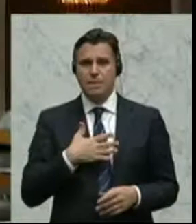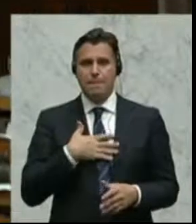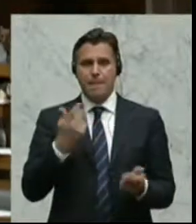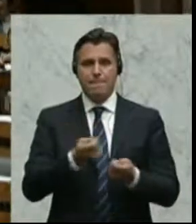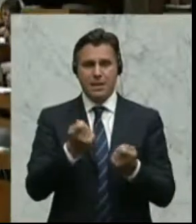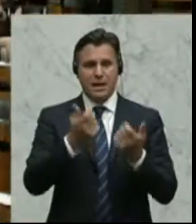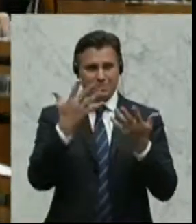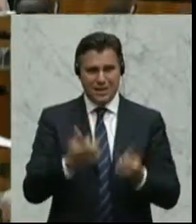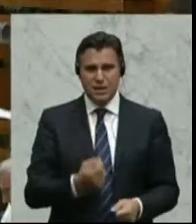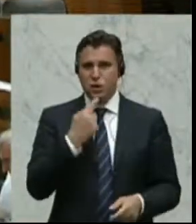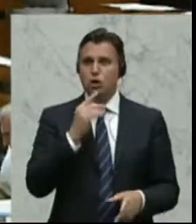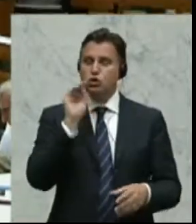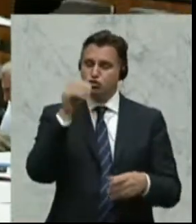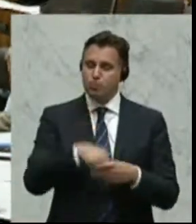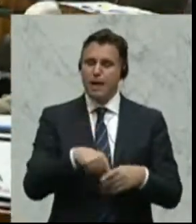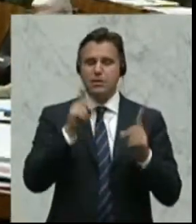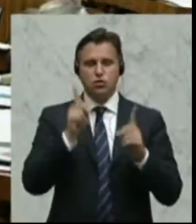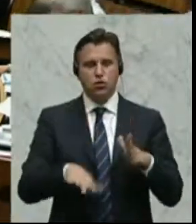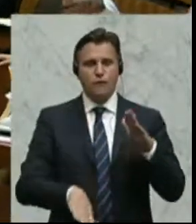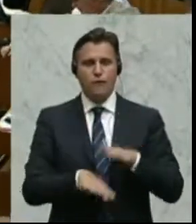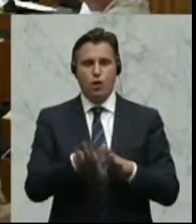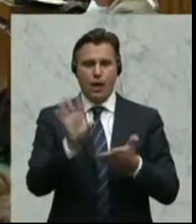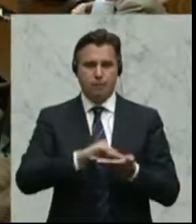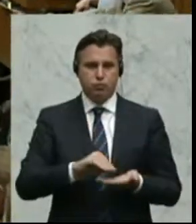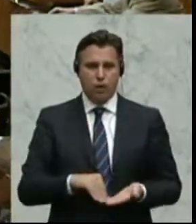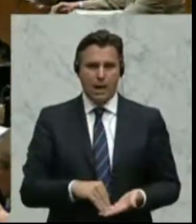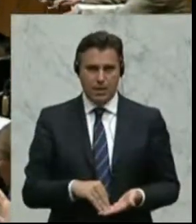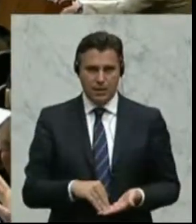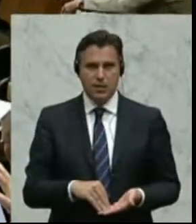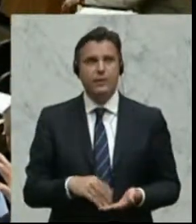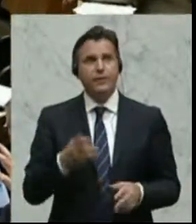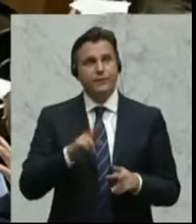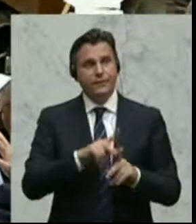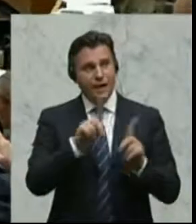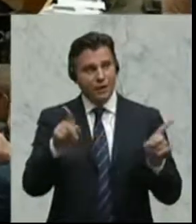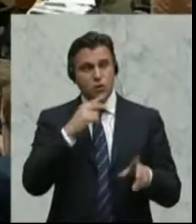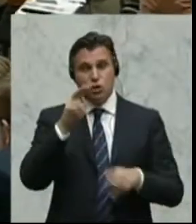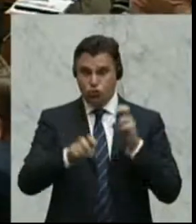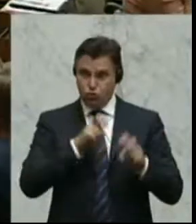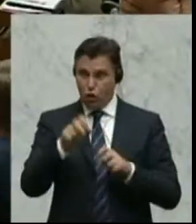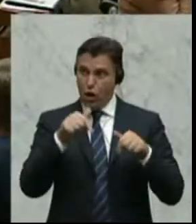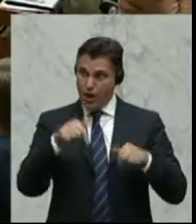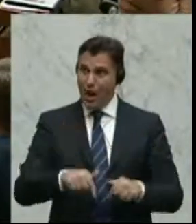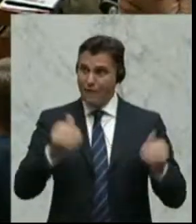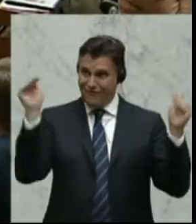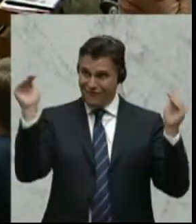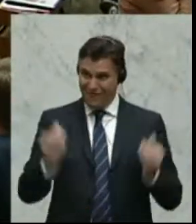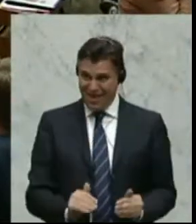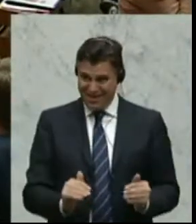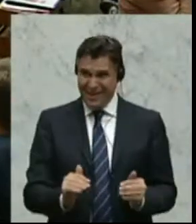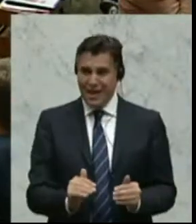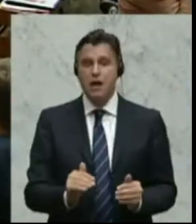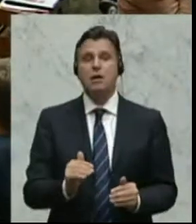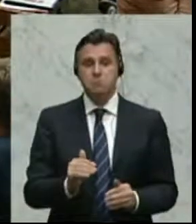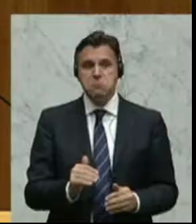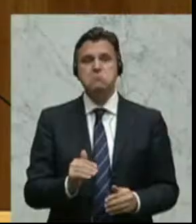sollen steuerlich absetzbar sein. Und Sie werden sehen, wenn Sie die Steuerlast senken, wie großzügig die Besserverdiener dann auch